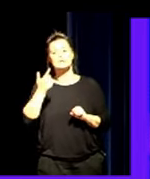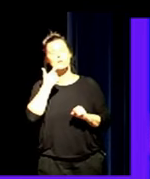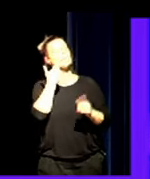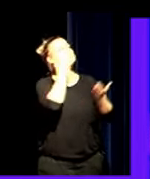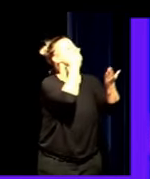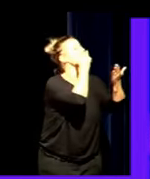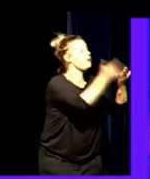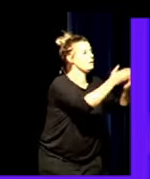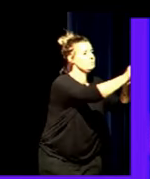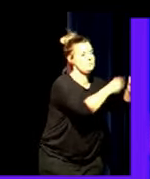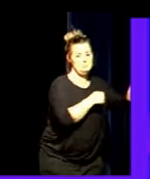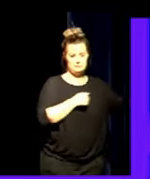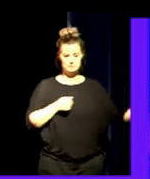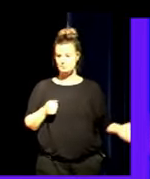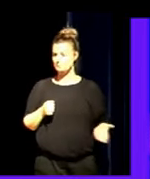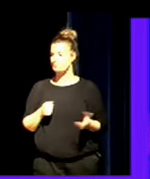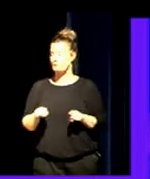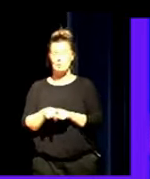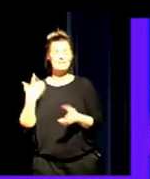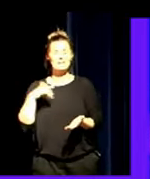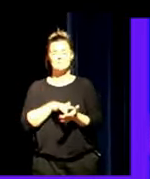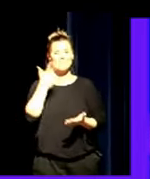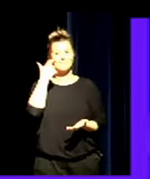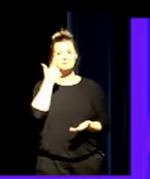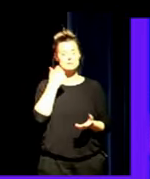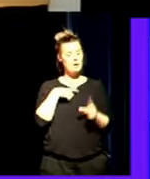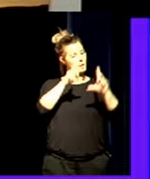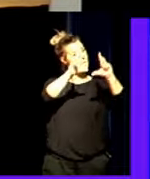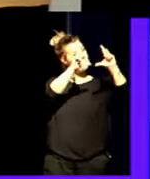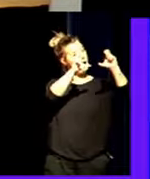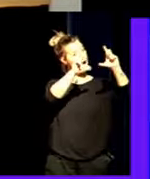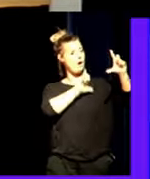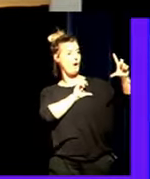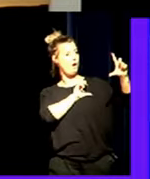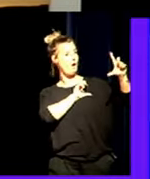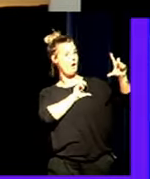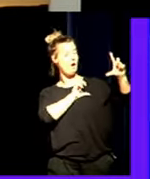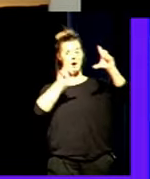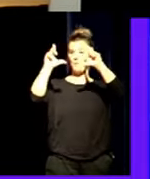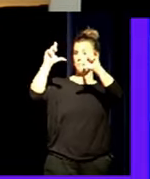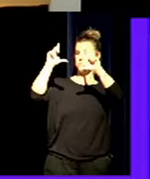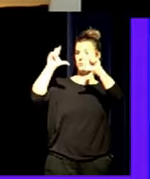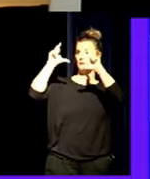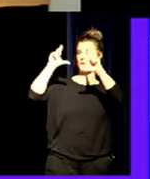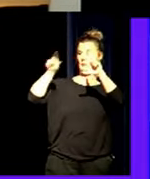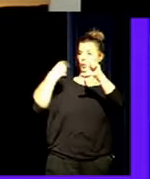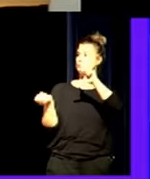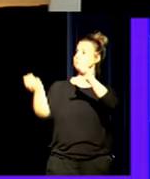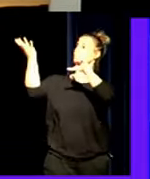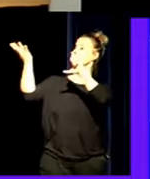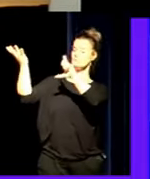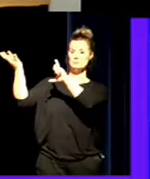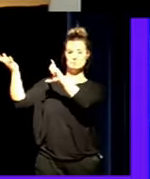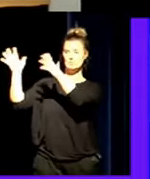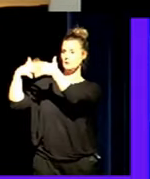Adibidez, zenbaten, ez da? Gaude superituta, argazkia, ez da? Botatzen dugu argazki bat, eta igotzen dugu.